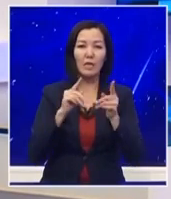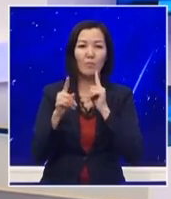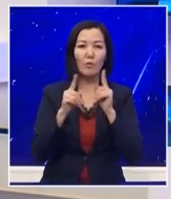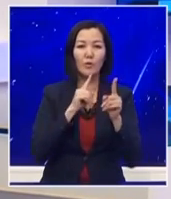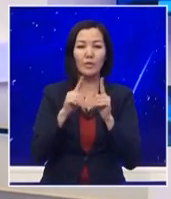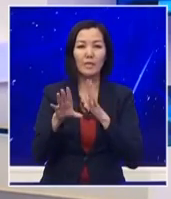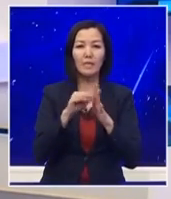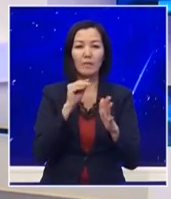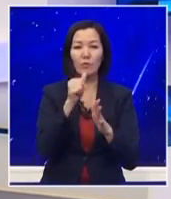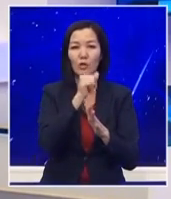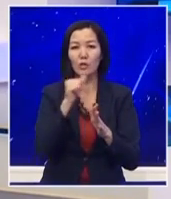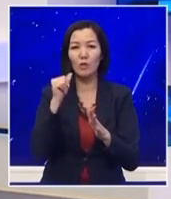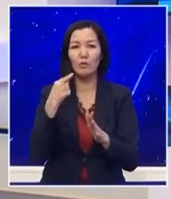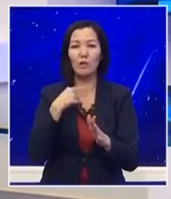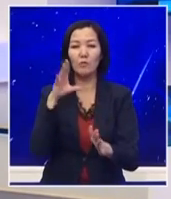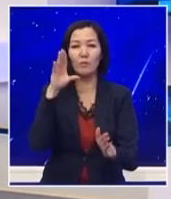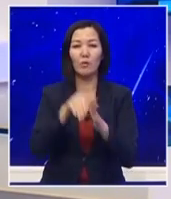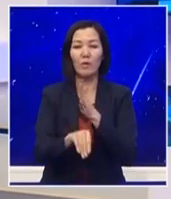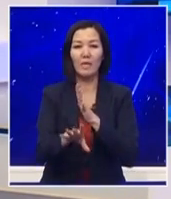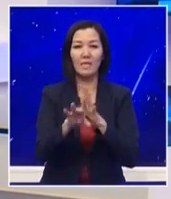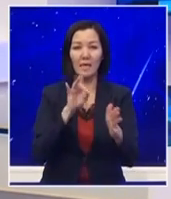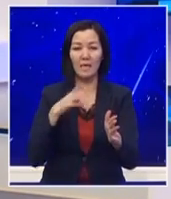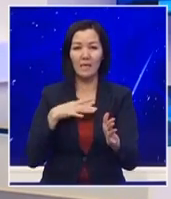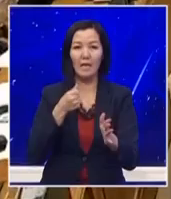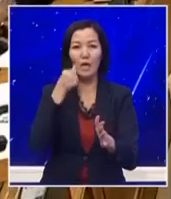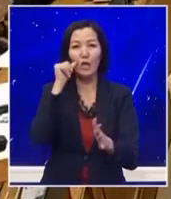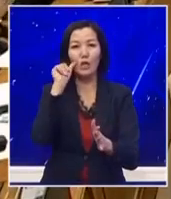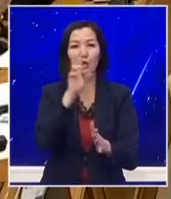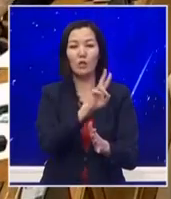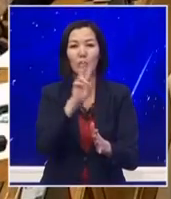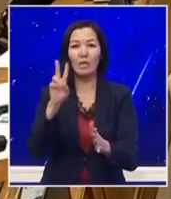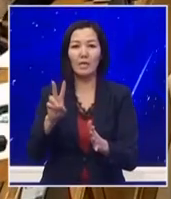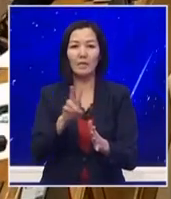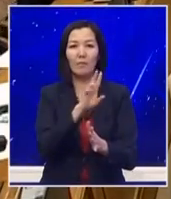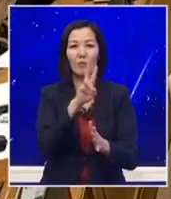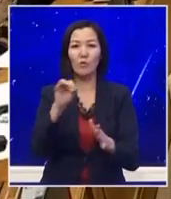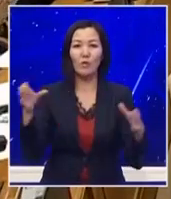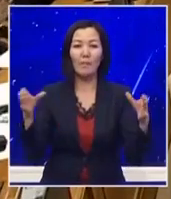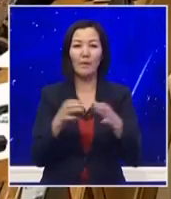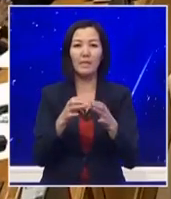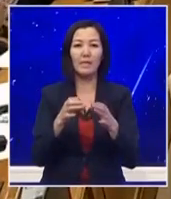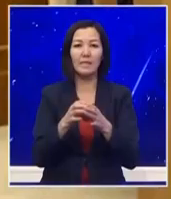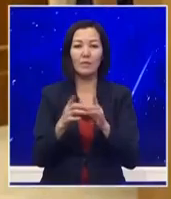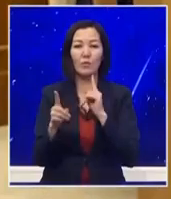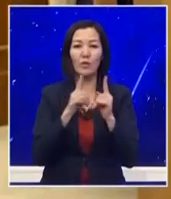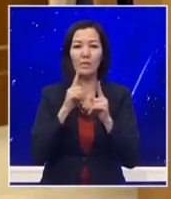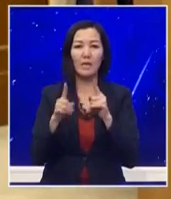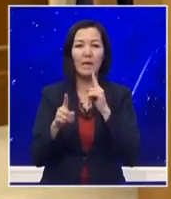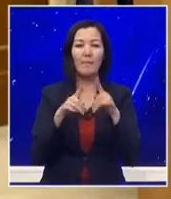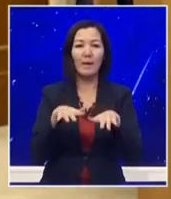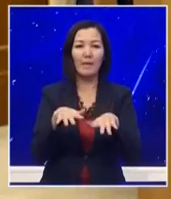отырысында депутаттар жасырын дауыс беру арқылы сайлады. Кеше елбасы Нұрсұлтан Назарбаев Нұр Отан партиясы фракциясының